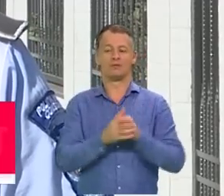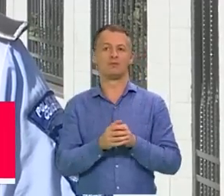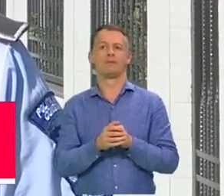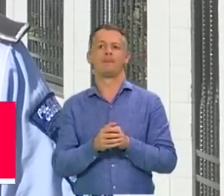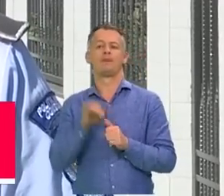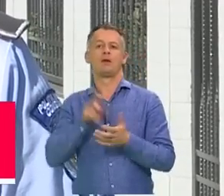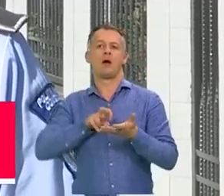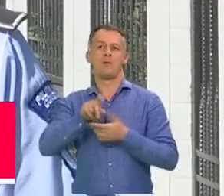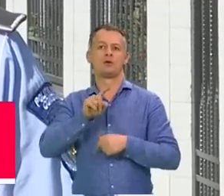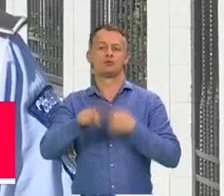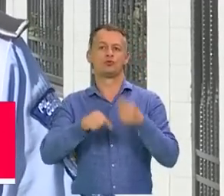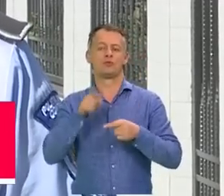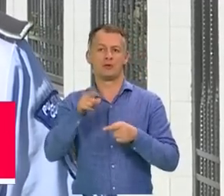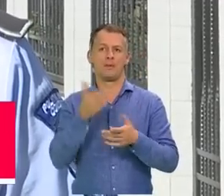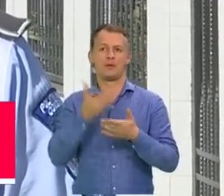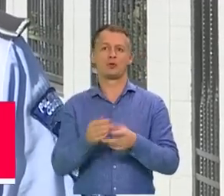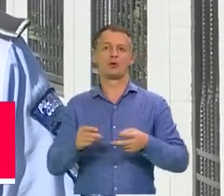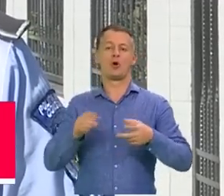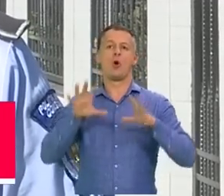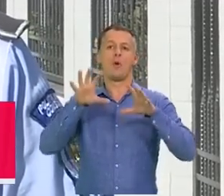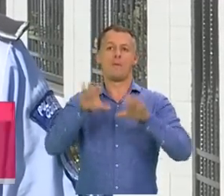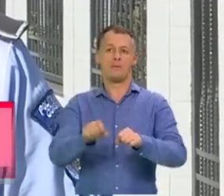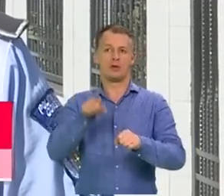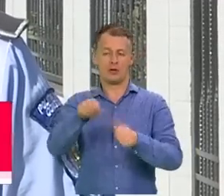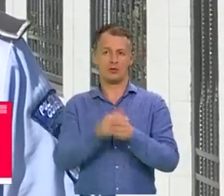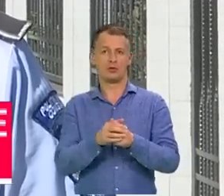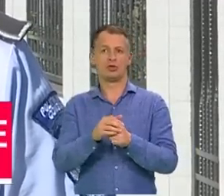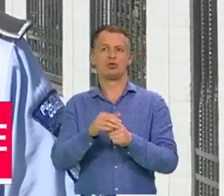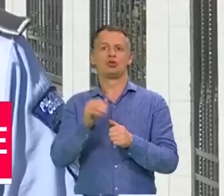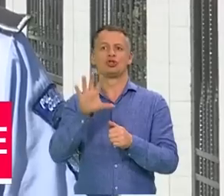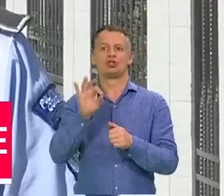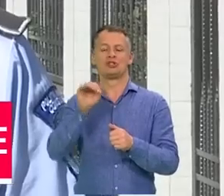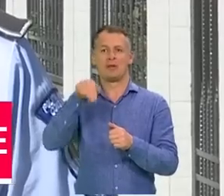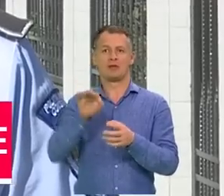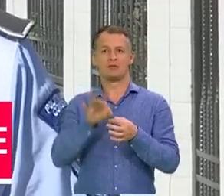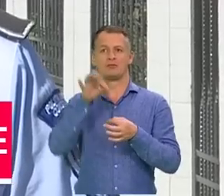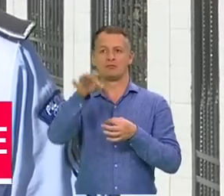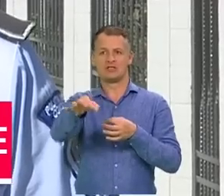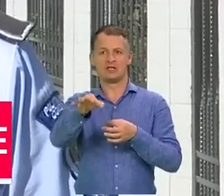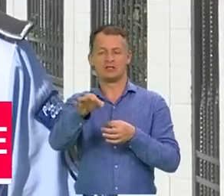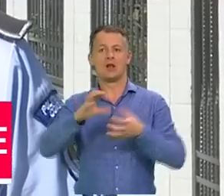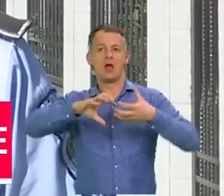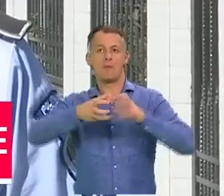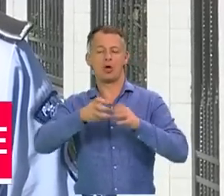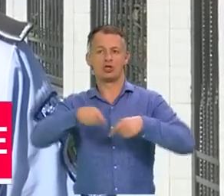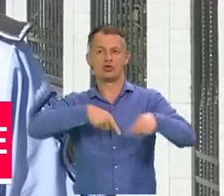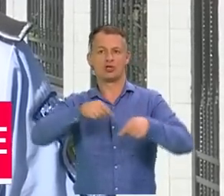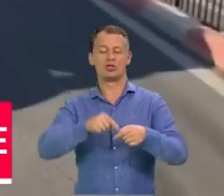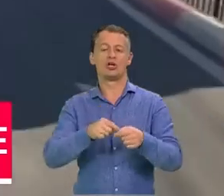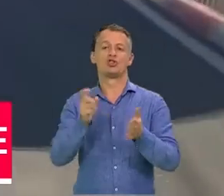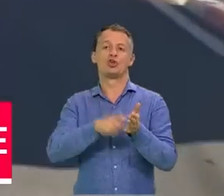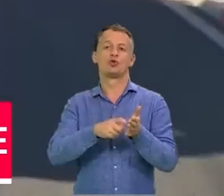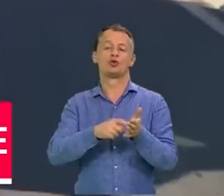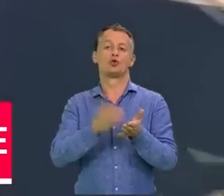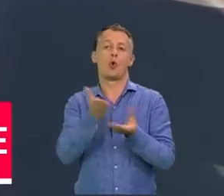s-a deplasat în vederea imobilizării acestuia. Undeva la 50 de metri, l-a blocat în trafic și l-a legitimat. După